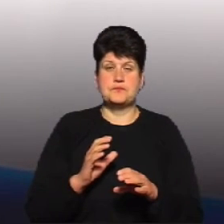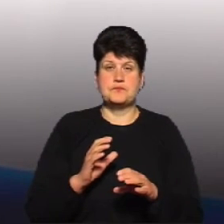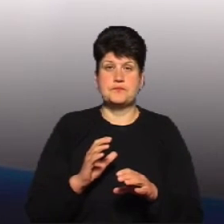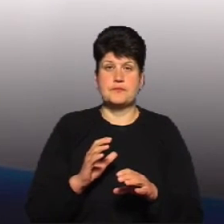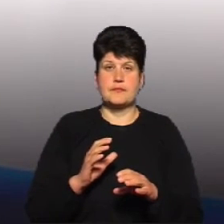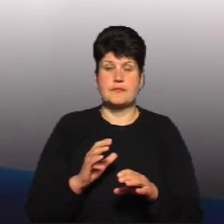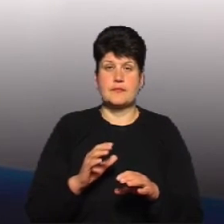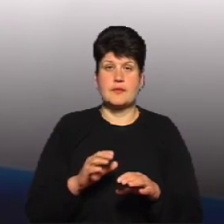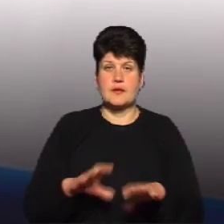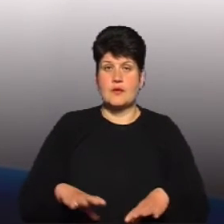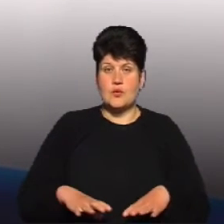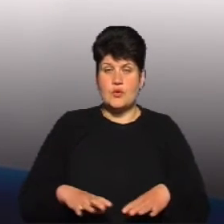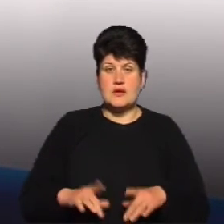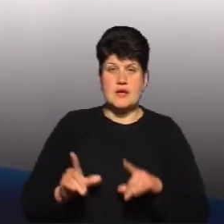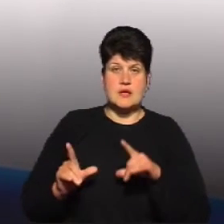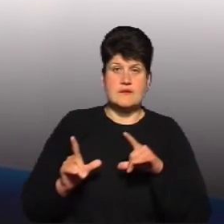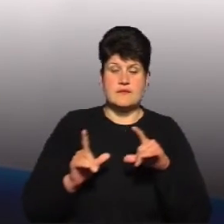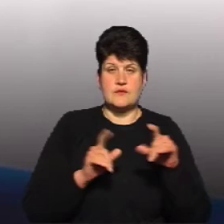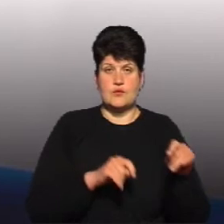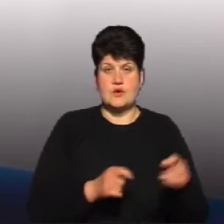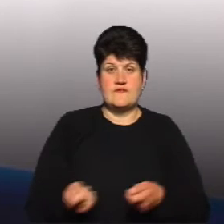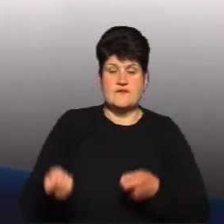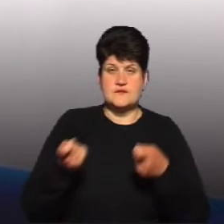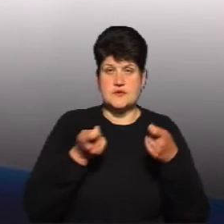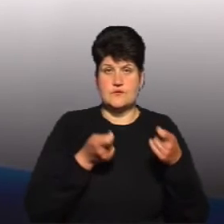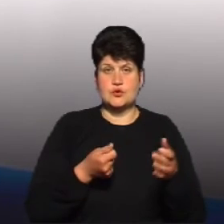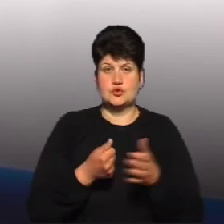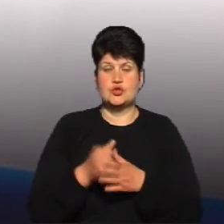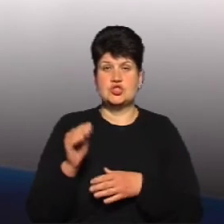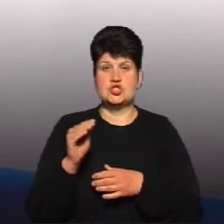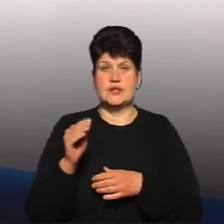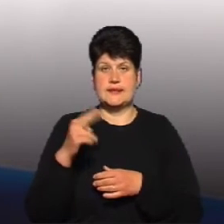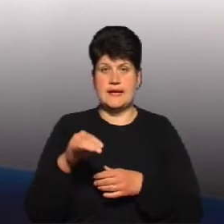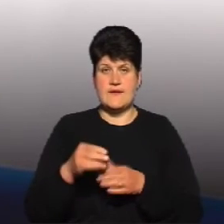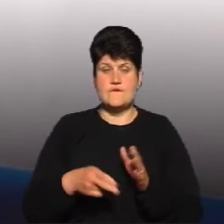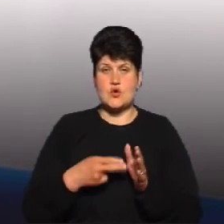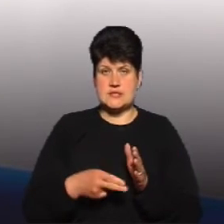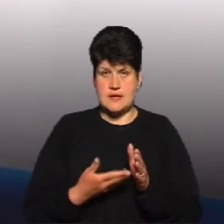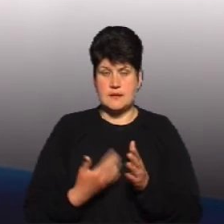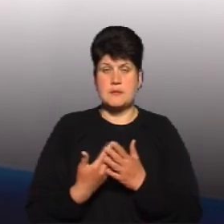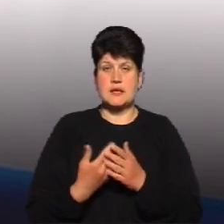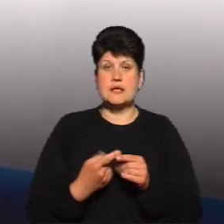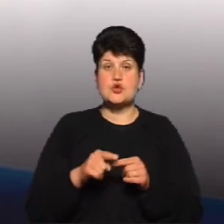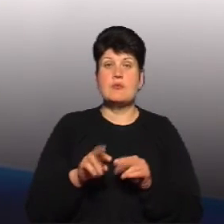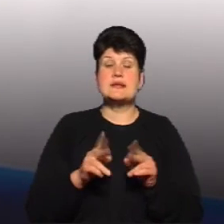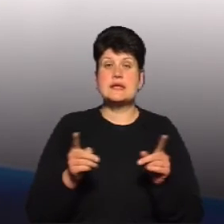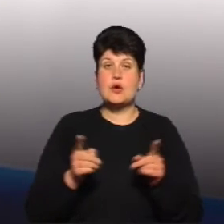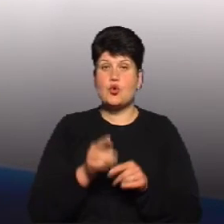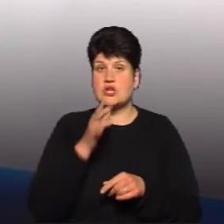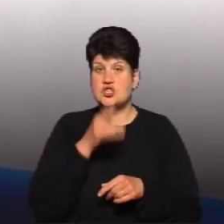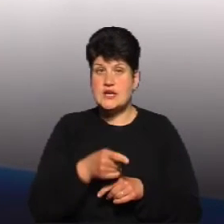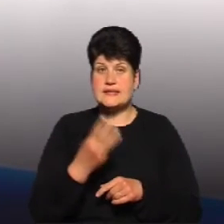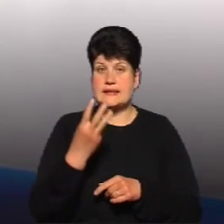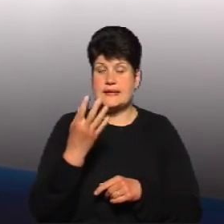на підводах вивозили до на машинах вивозили до ЖД вокзалу. Приклад цьому, як за такий короткий час, за 3 дні,